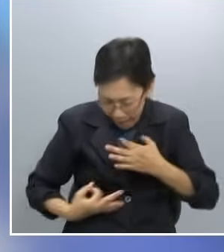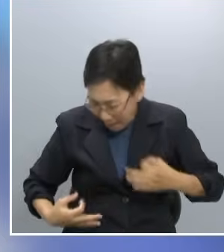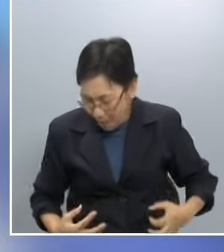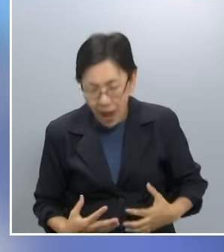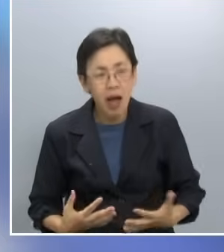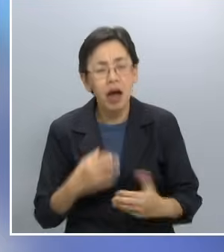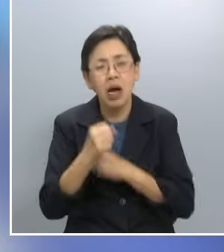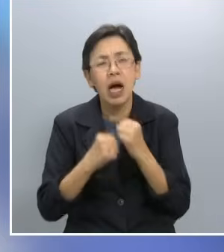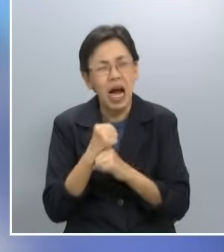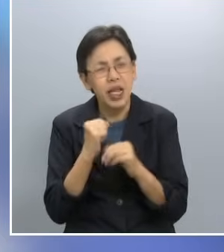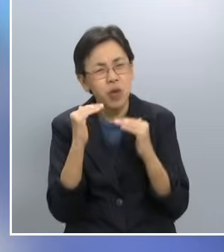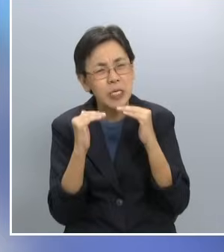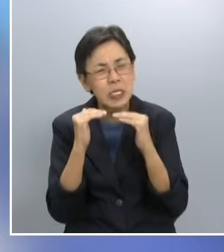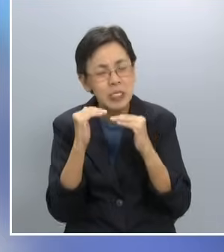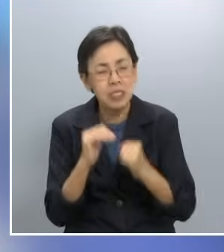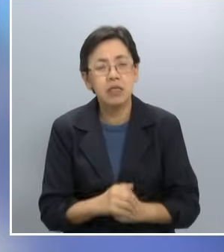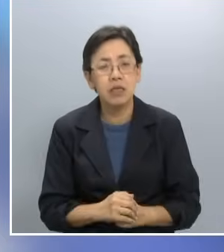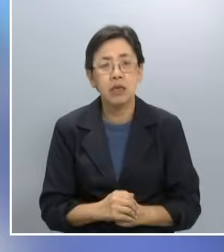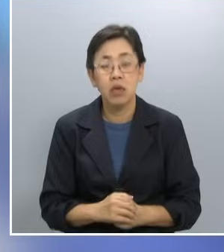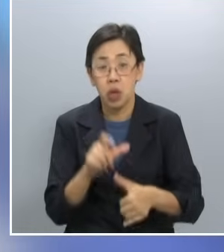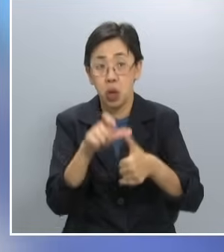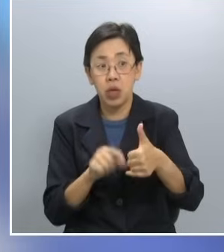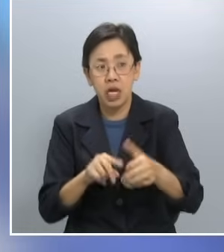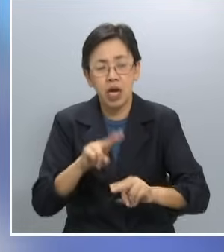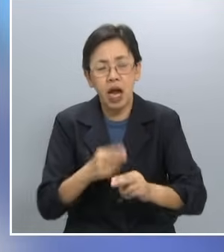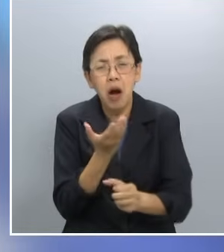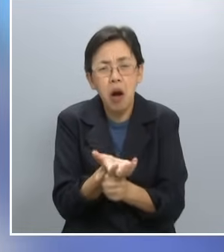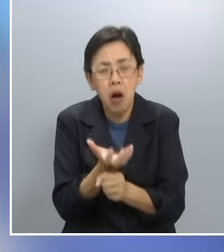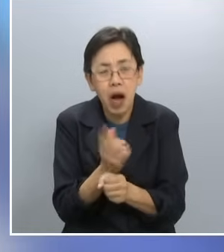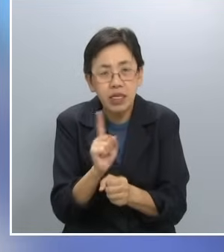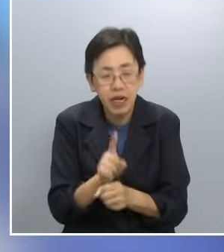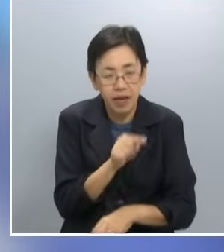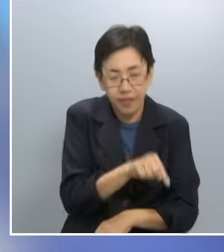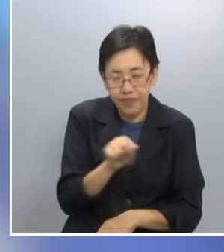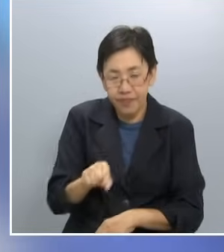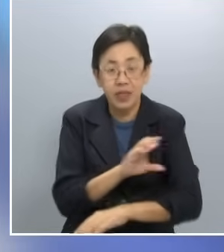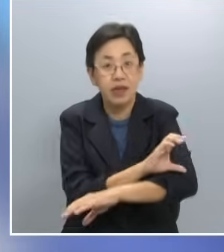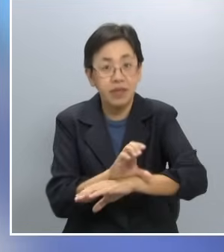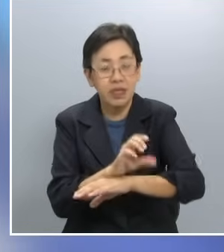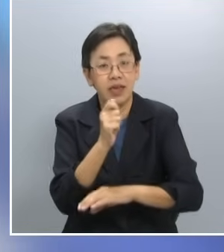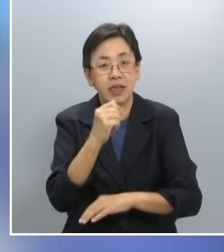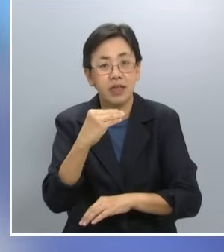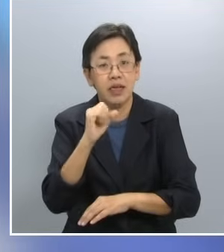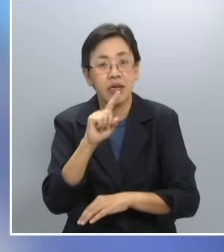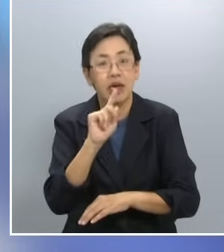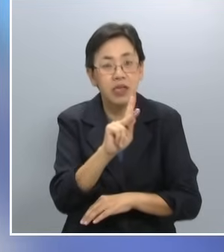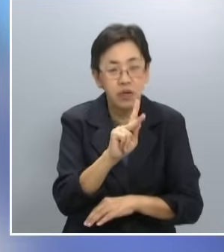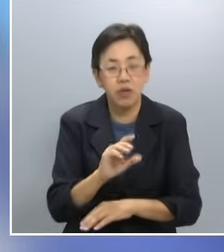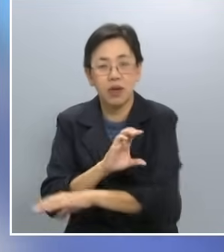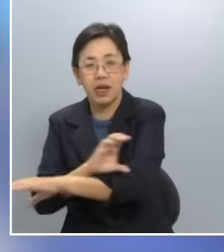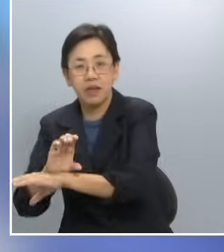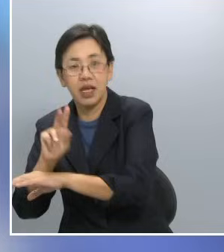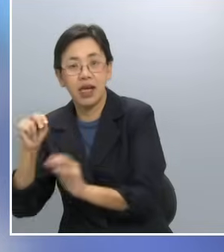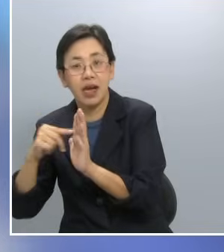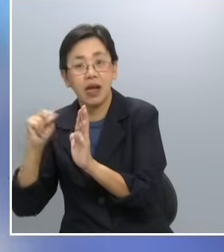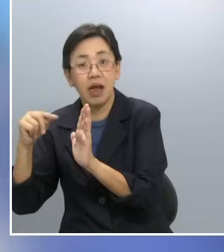วัยก็ประมาณใกล้เคียงกันแล้วคนนี้จะนั่งขอทานอยู่ 2จุดคือ BTSโศกกับ BTSนานาท่านผู้ชม